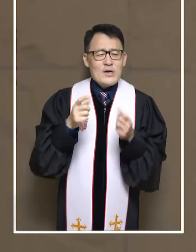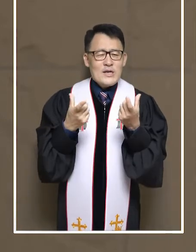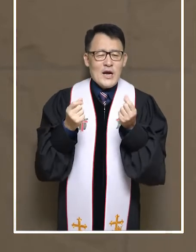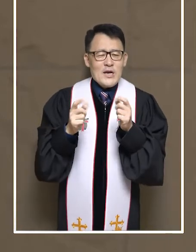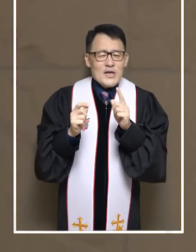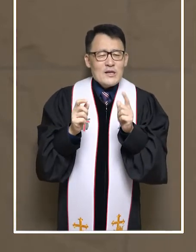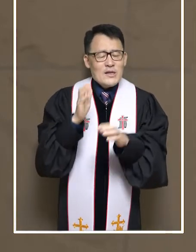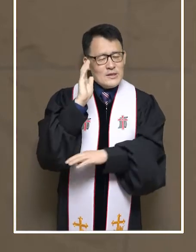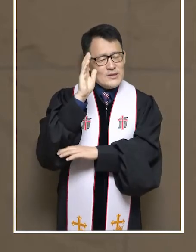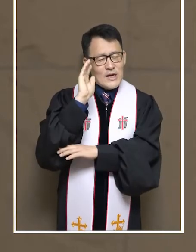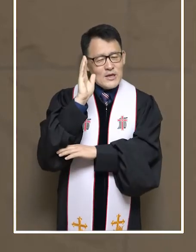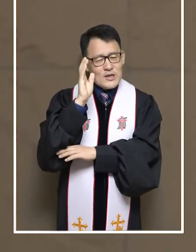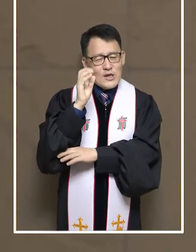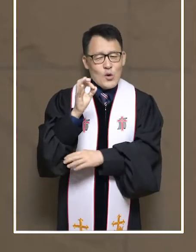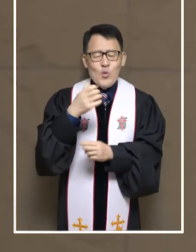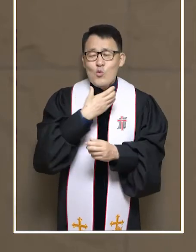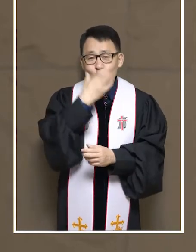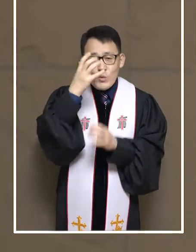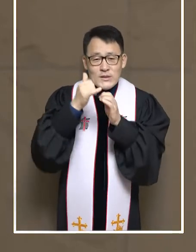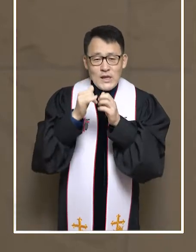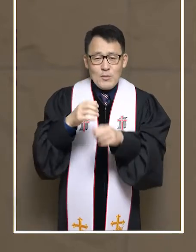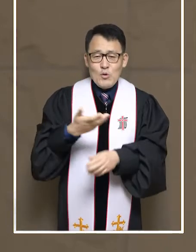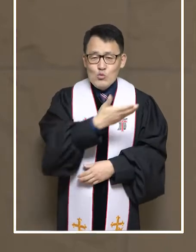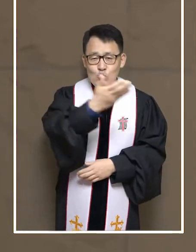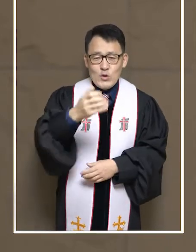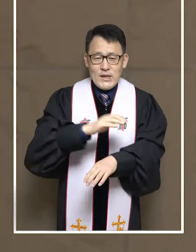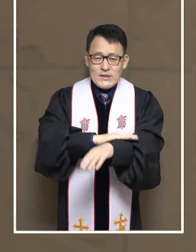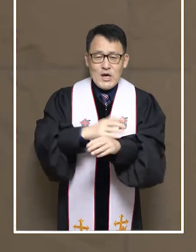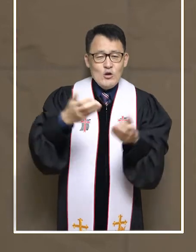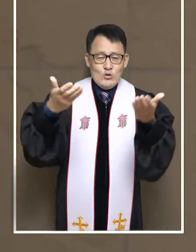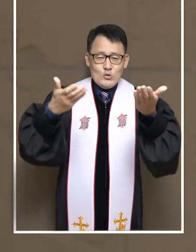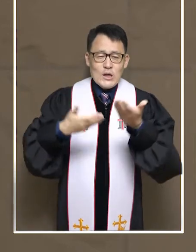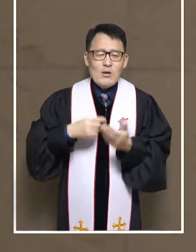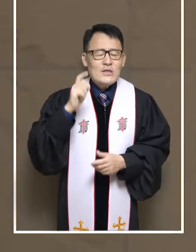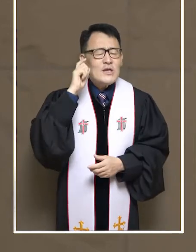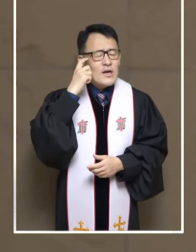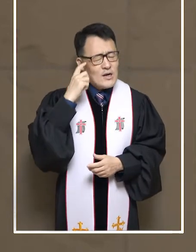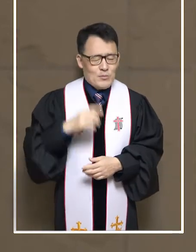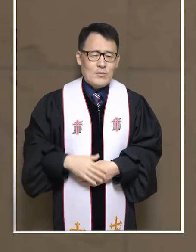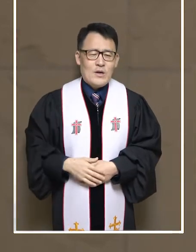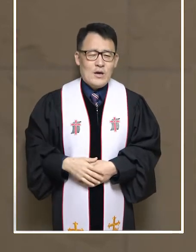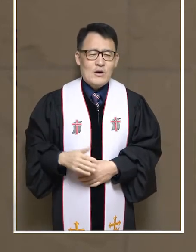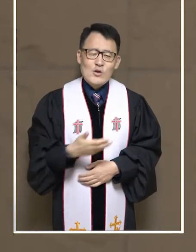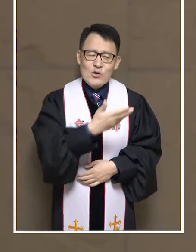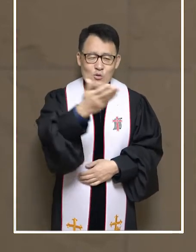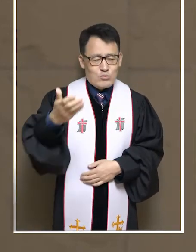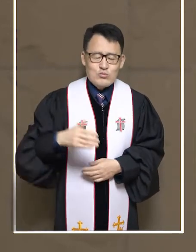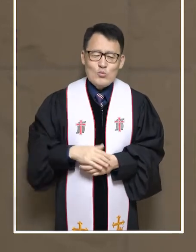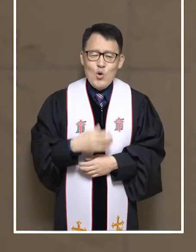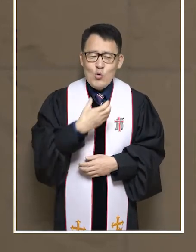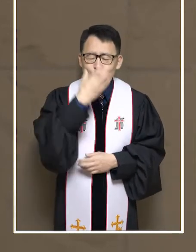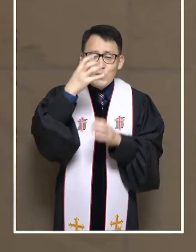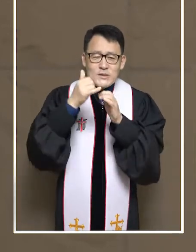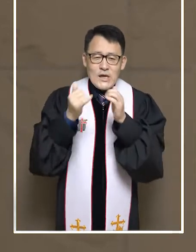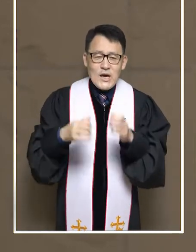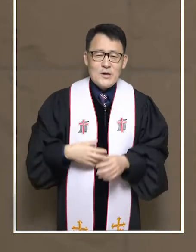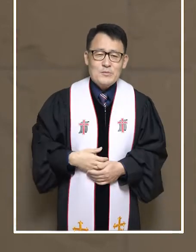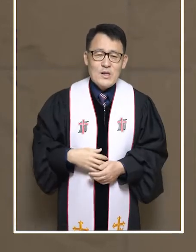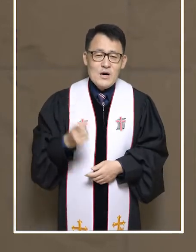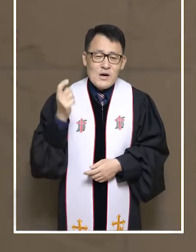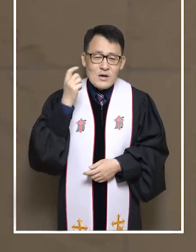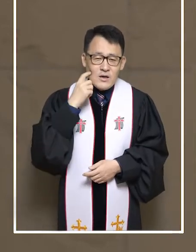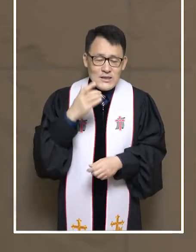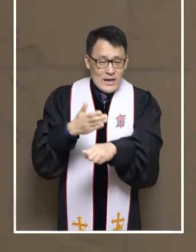아마 이런 이야기를 요셉이 우리에게 할 것이라고 생각합니다. 그럼 여러분, 요셉의 이